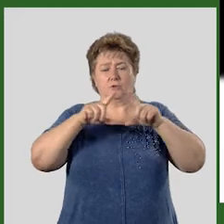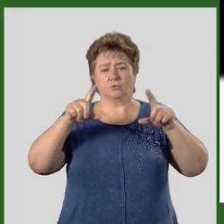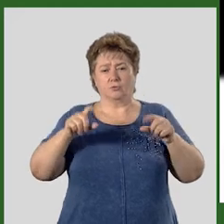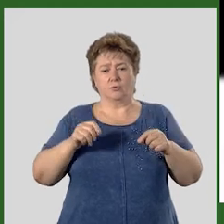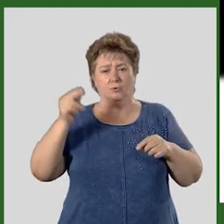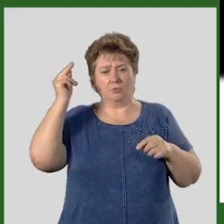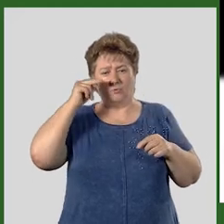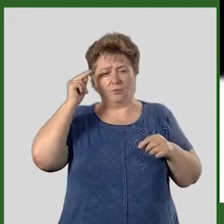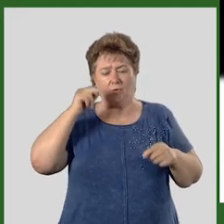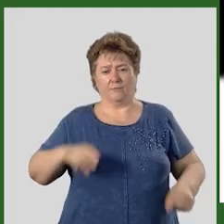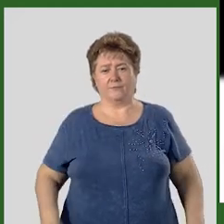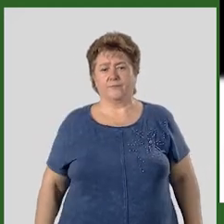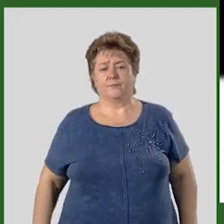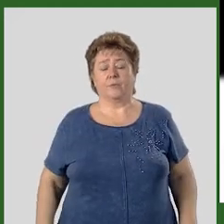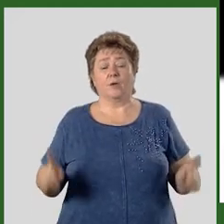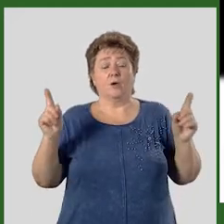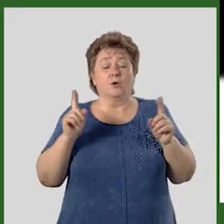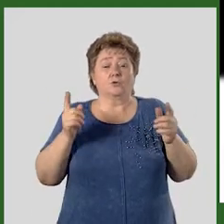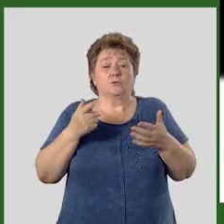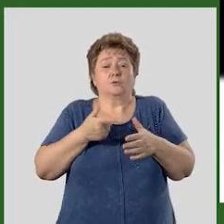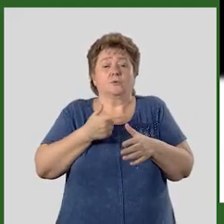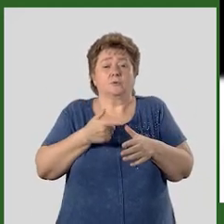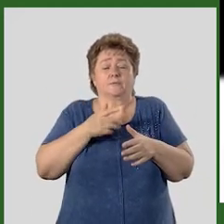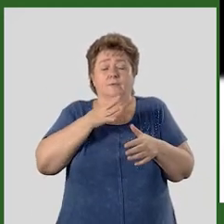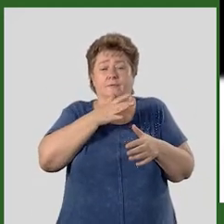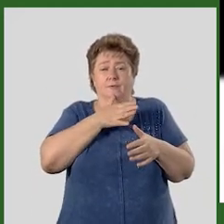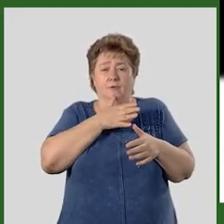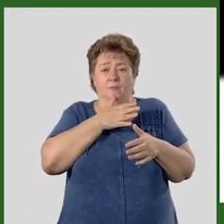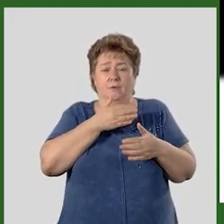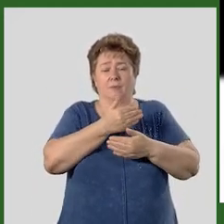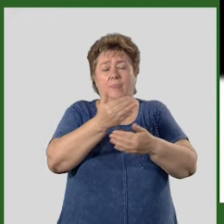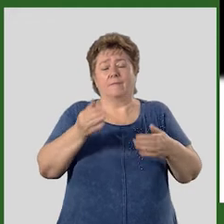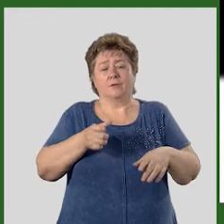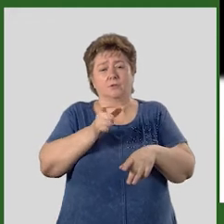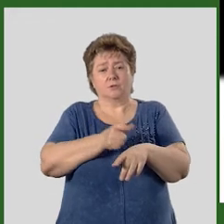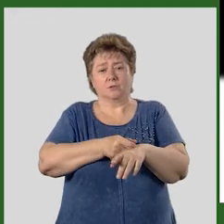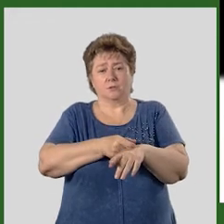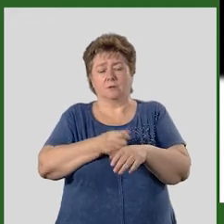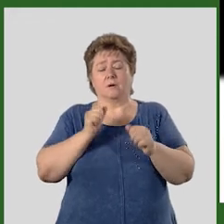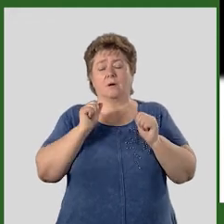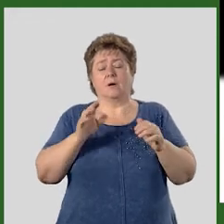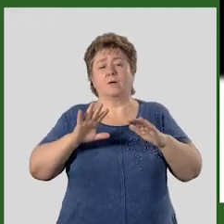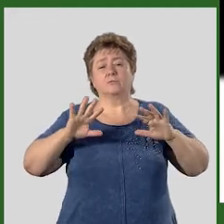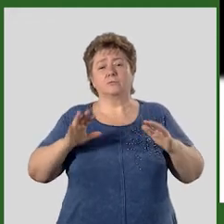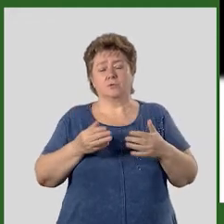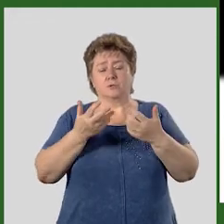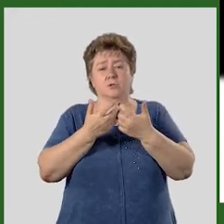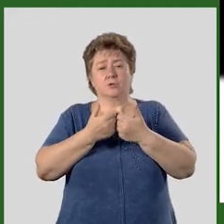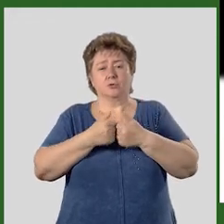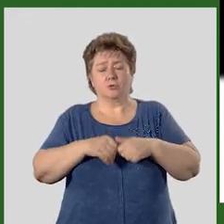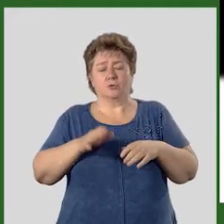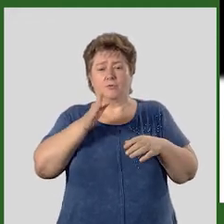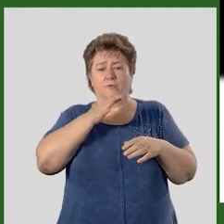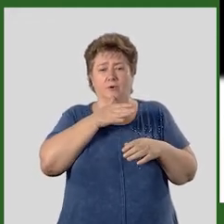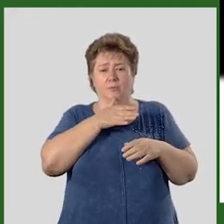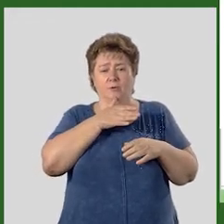школьных уроков. Что означает время на ваших часах? Как же происходит счет